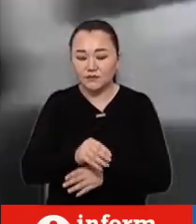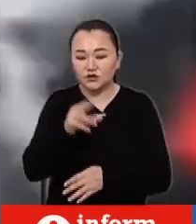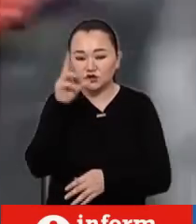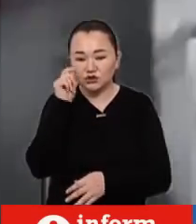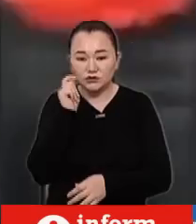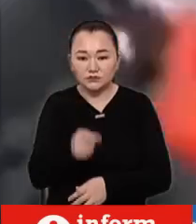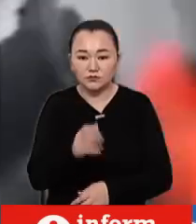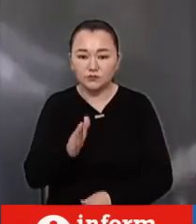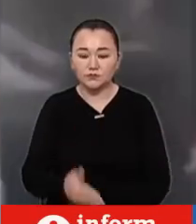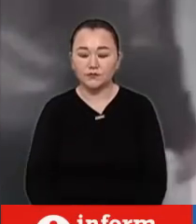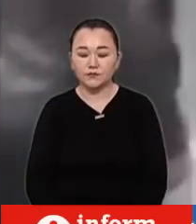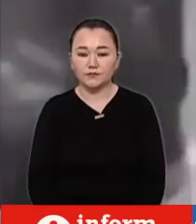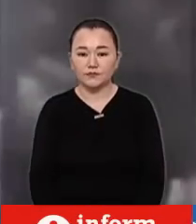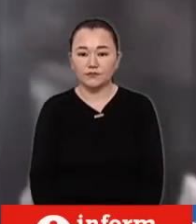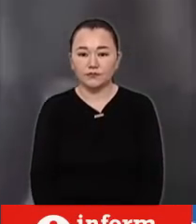айыптар тағылмақ.